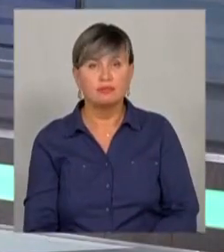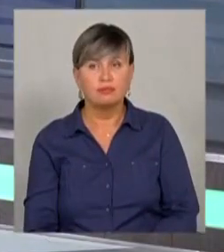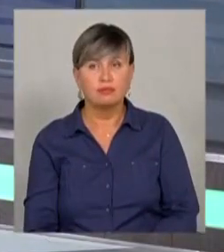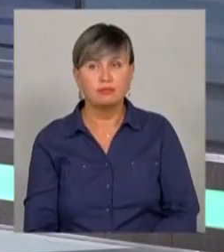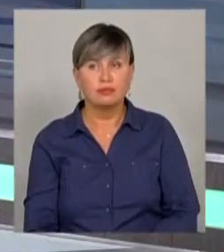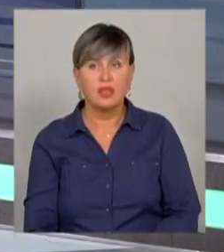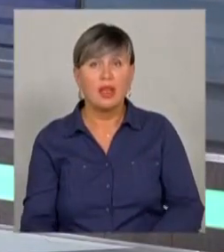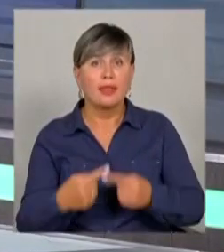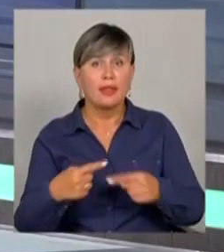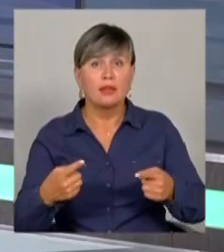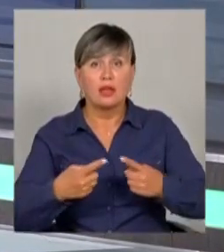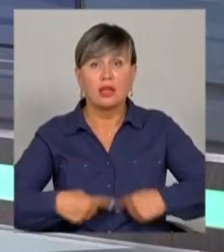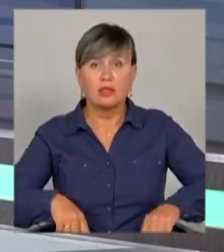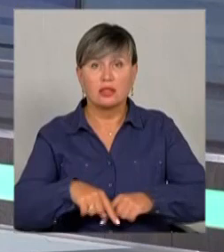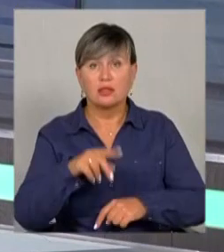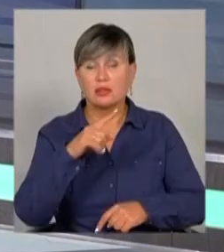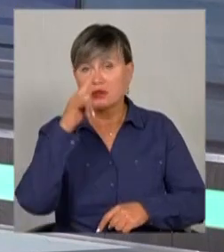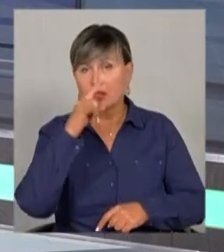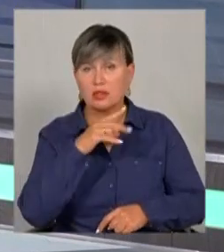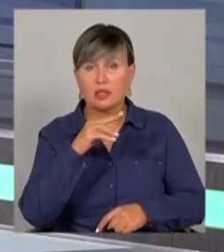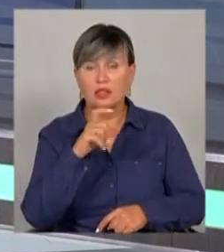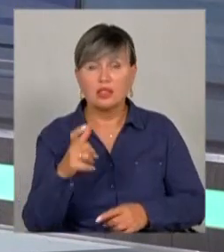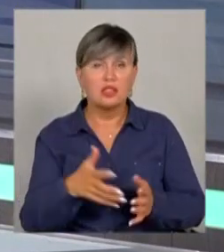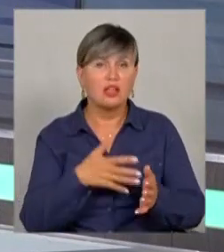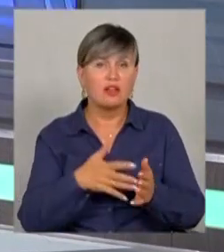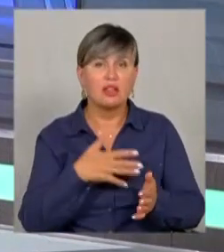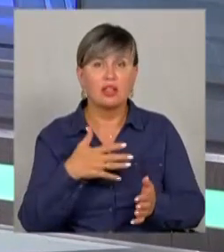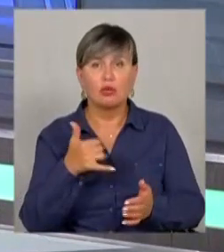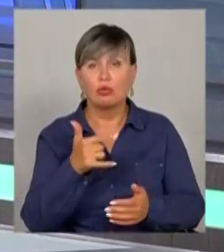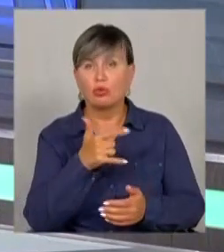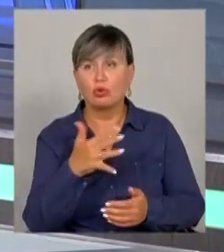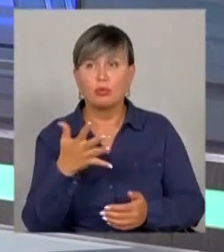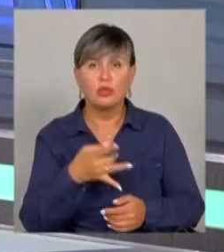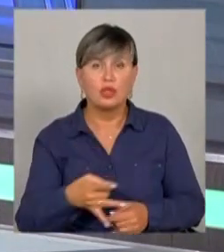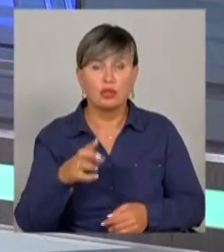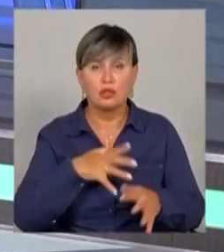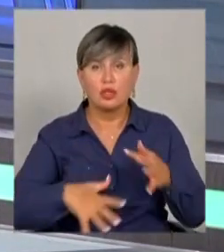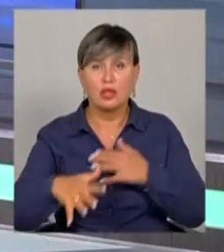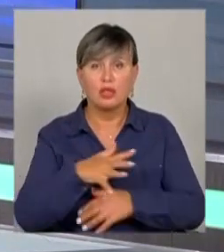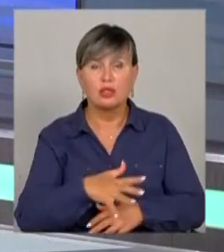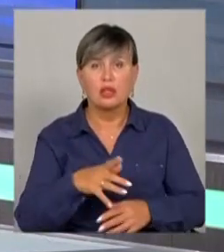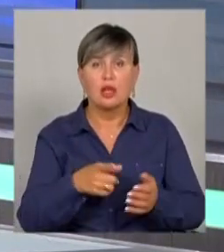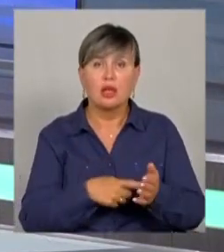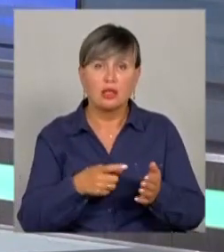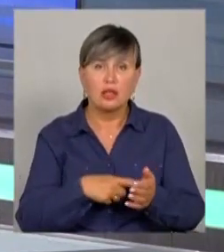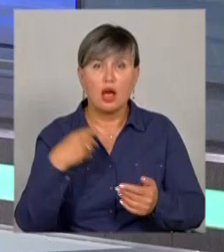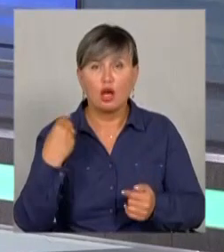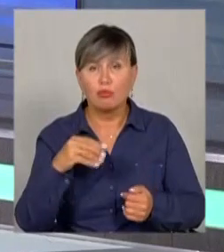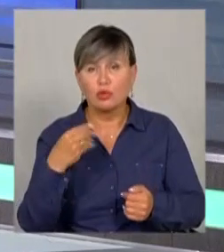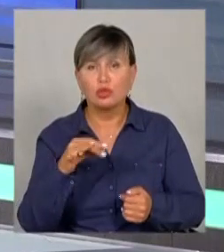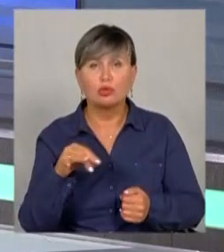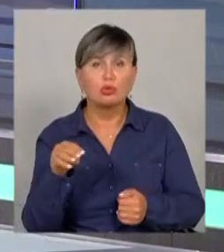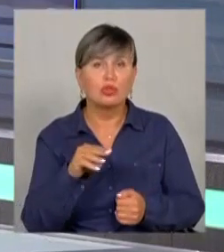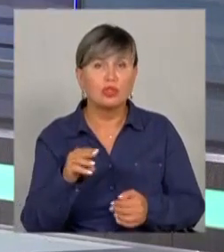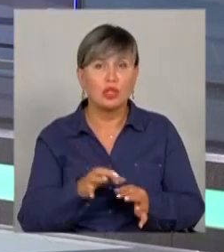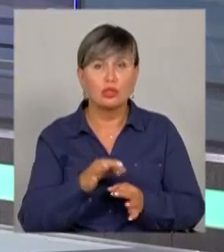На некоторых казахстанских ТЭЦ не хватает запасов угля. Речь идет о 5 регионах страны, в том числе Карагандинская, Акмолинская и